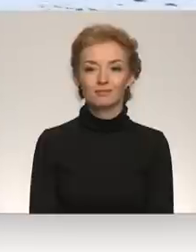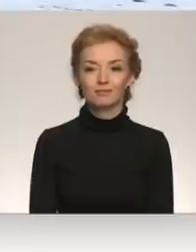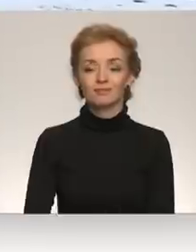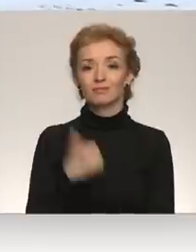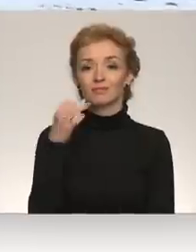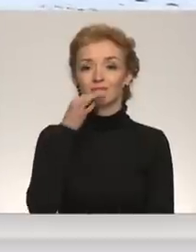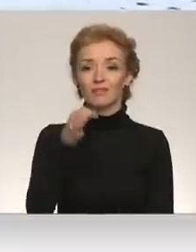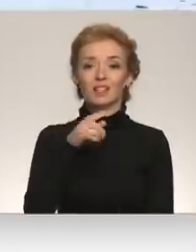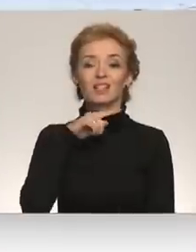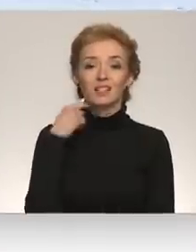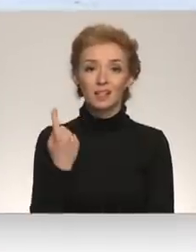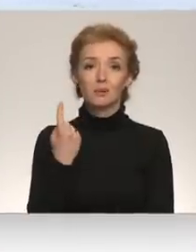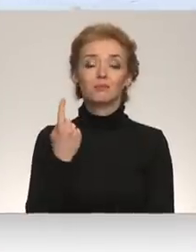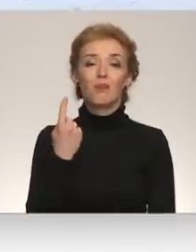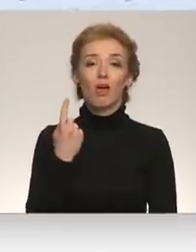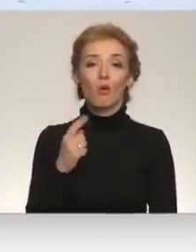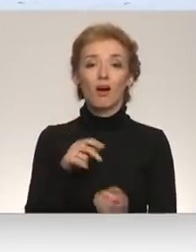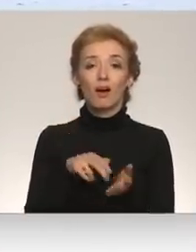Gribēju aiziet uz verandu,